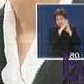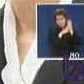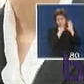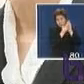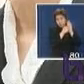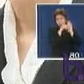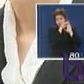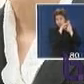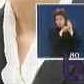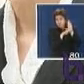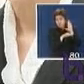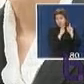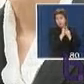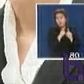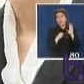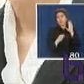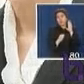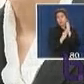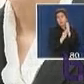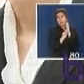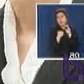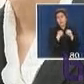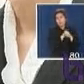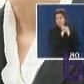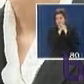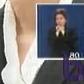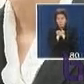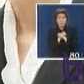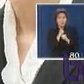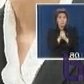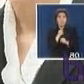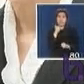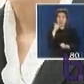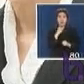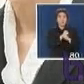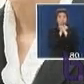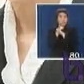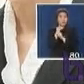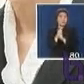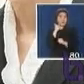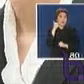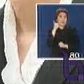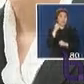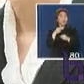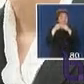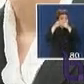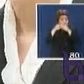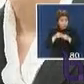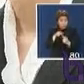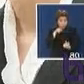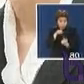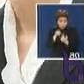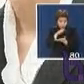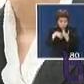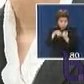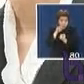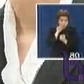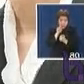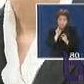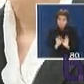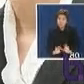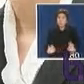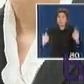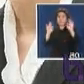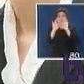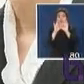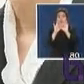ราจะสามารถรักษาพื้นที่ของกรุงเทพมหานครฝั่งตะวันออกส่วนใหญ่ไว้ได้โดยเฉพาะพื้นที่เศรษฐกิจที่สำคัญถึง